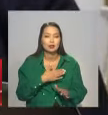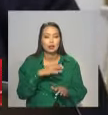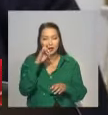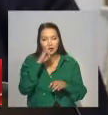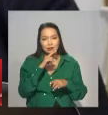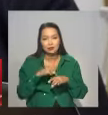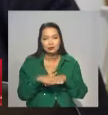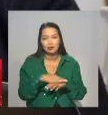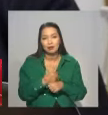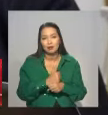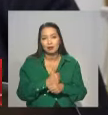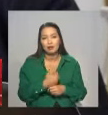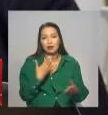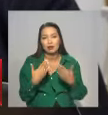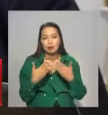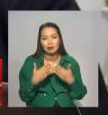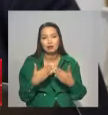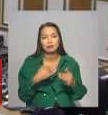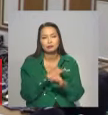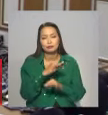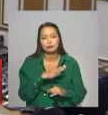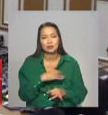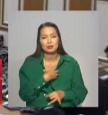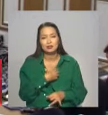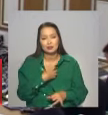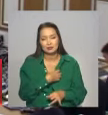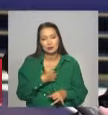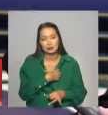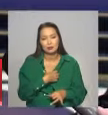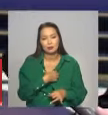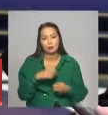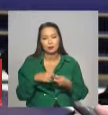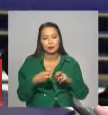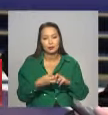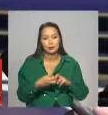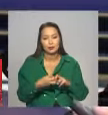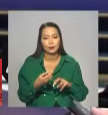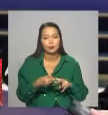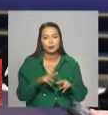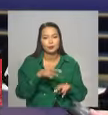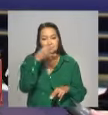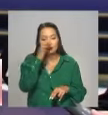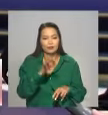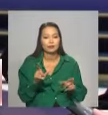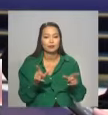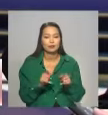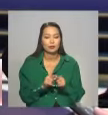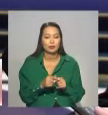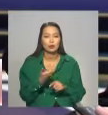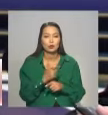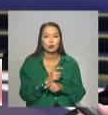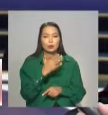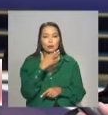диалога. Эксперты обсудили актуальные проблемы отрасли. Это опыт самих стран, поскольку очень